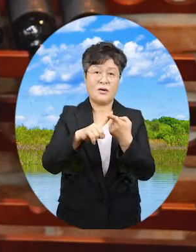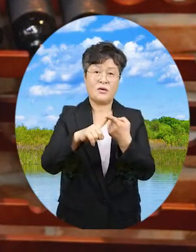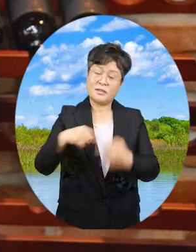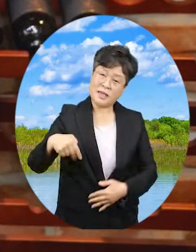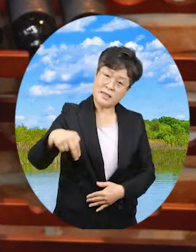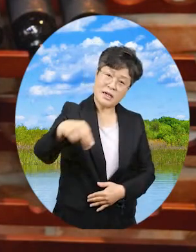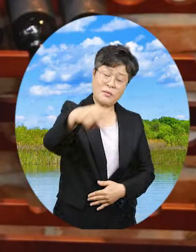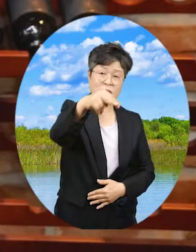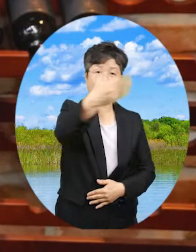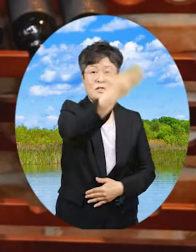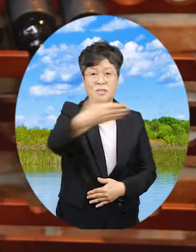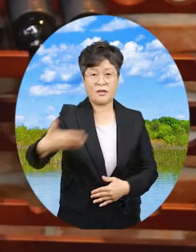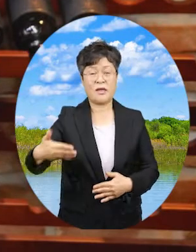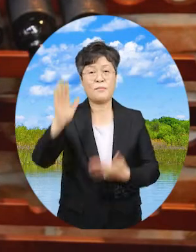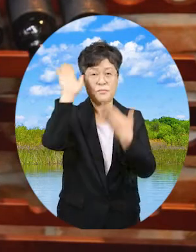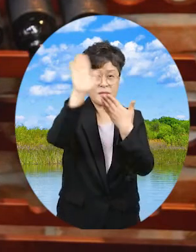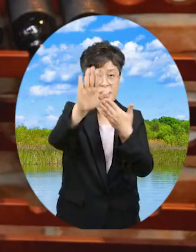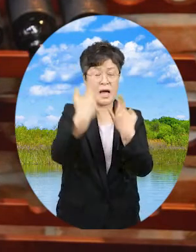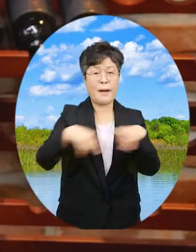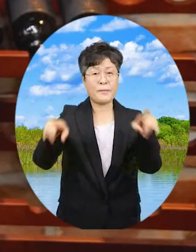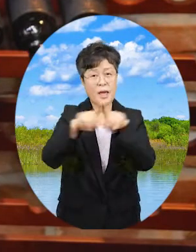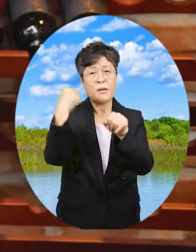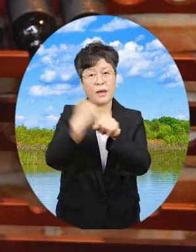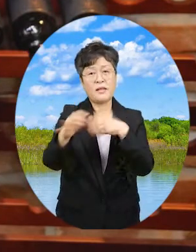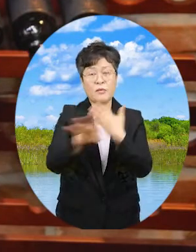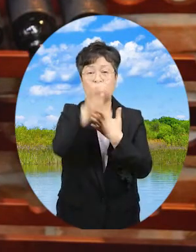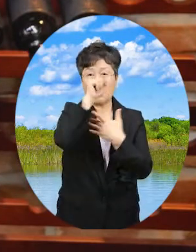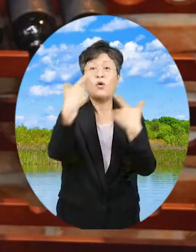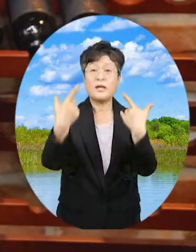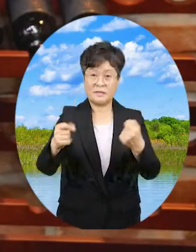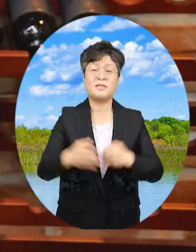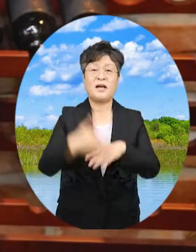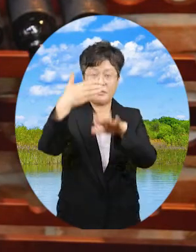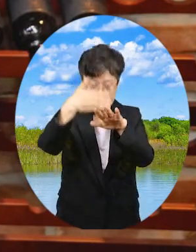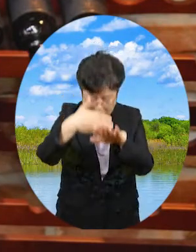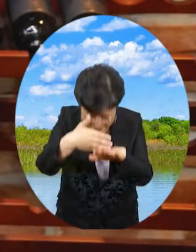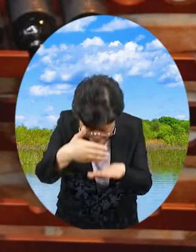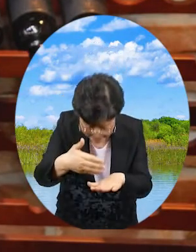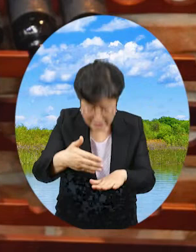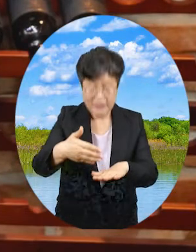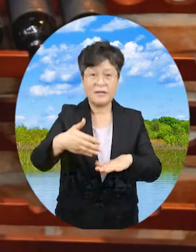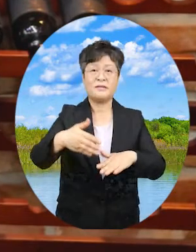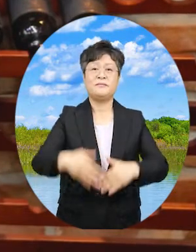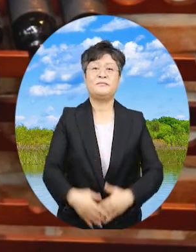산책하시면서 원천천의 미래를 함께 만들어 가시면 좋을 것 같습니다. 감사합니다.